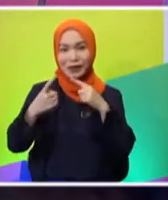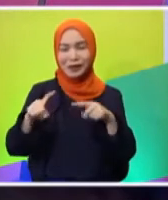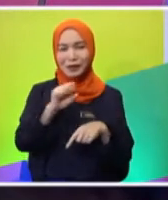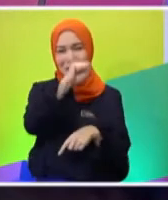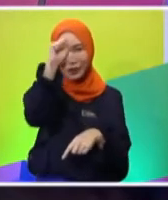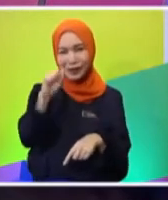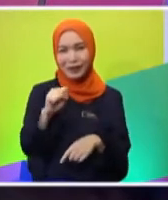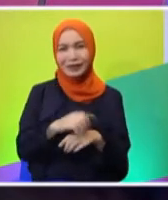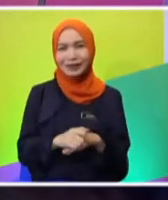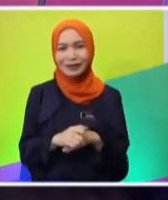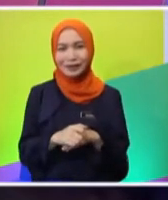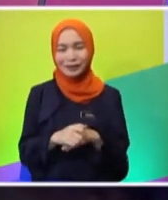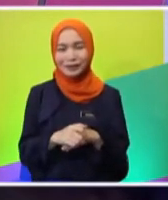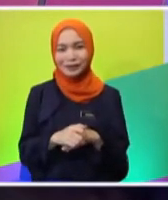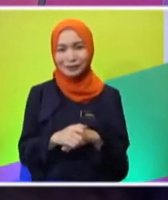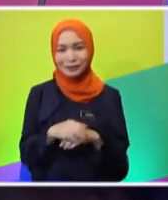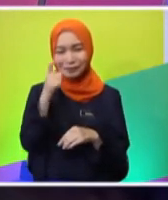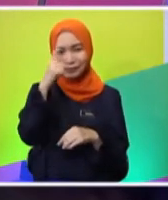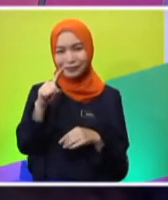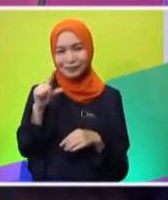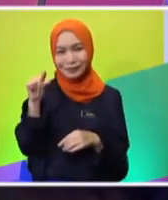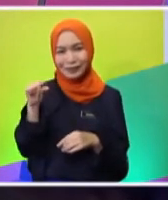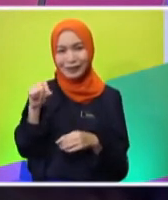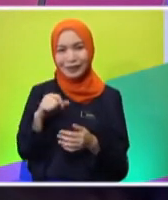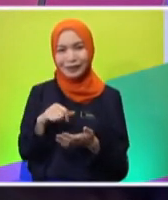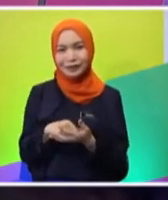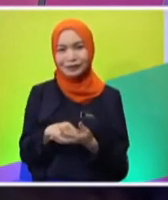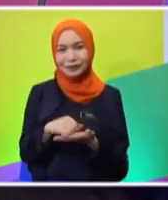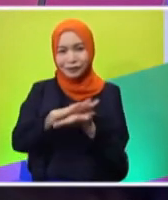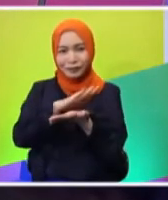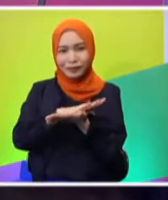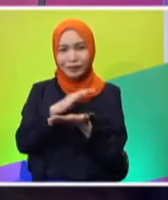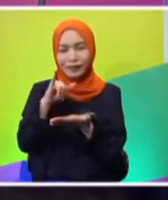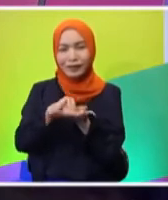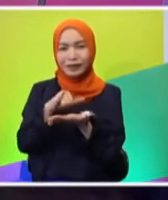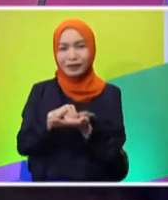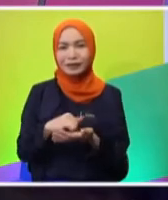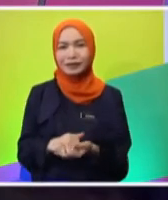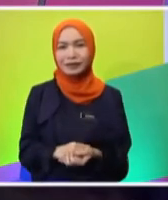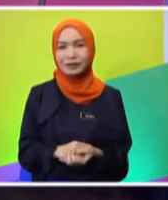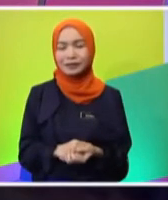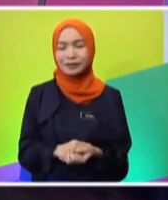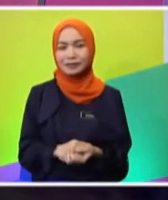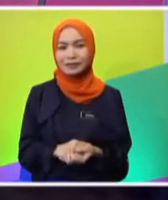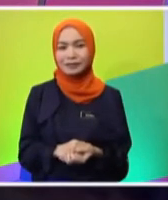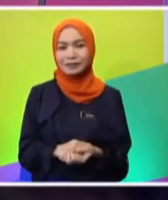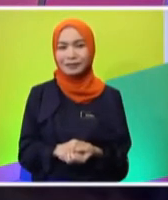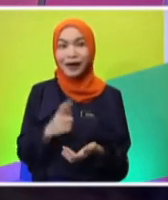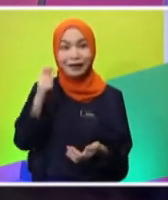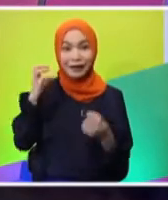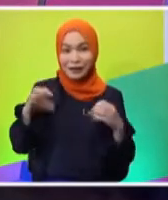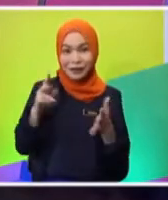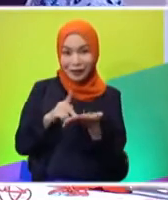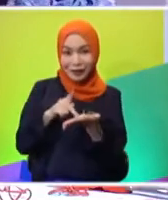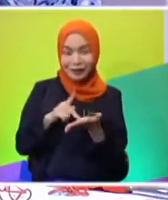dengan baik dan bagus terus mempunyai keyakinan diri yang tadi itu tadi kirim ke videonya tuh yang Pakde Sumedang ini rezeki akan